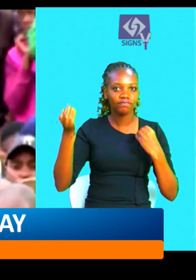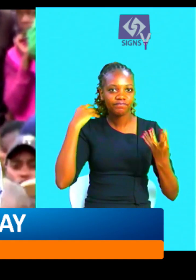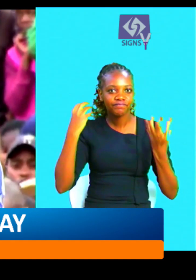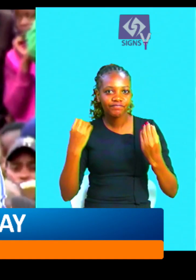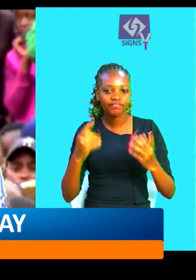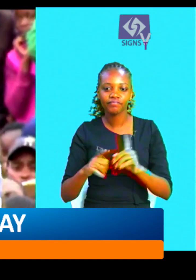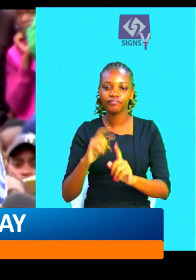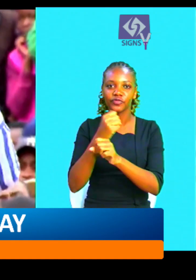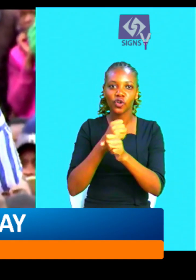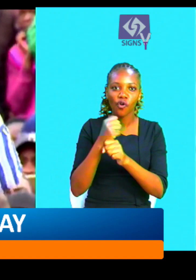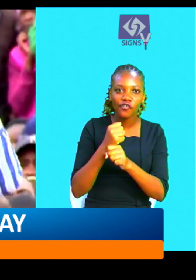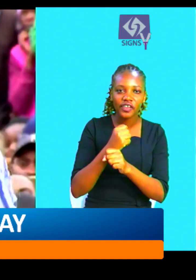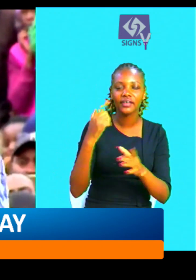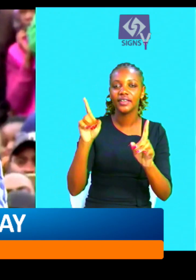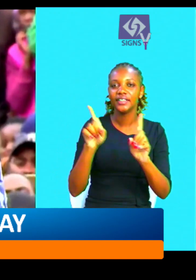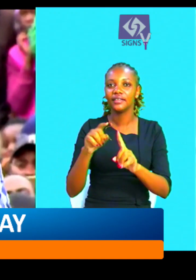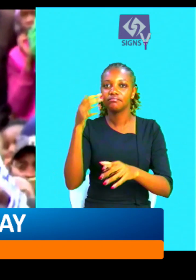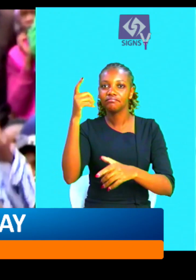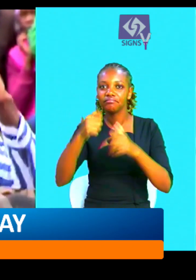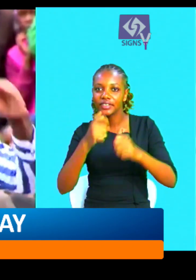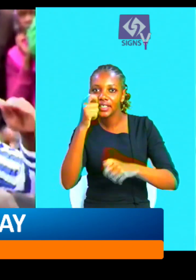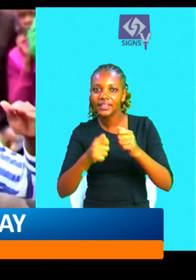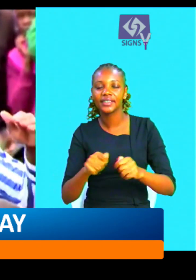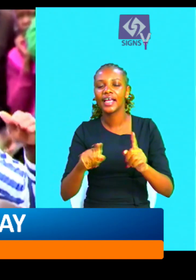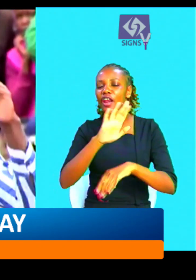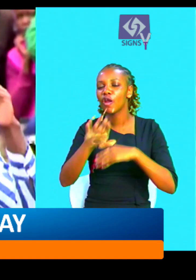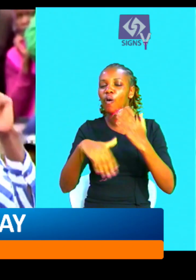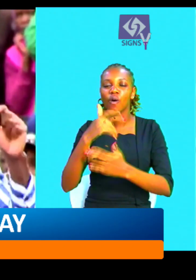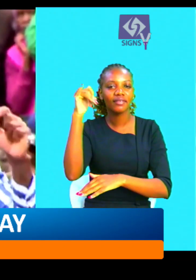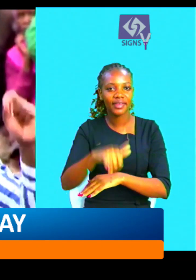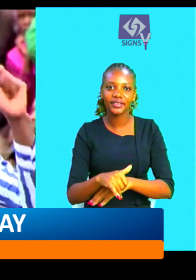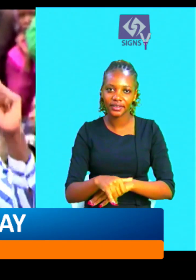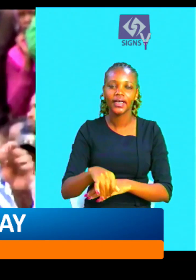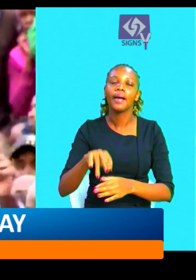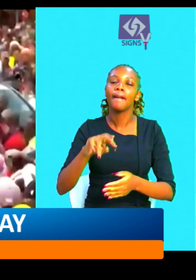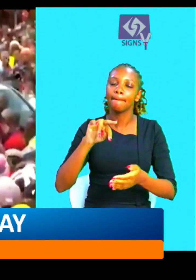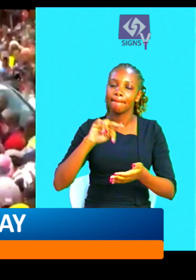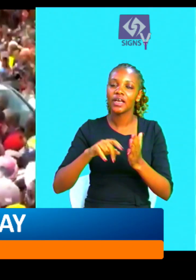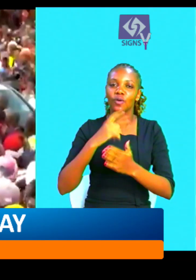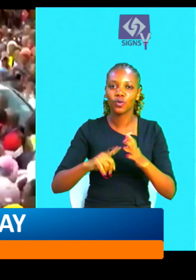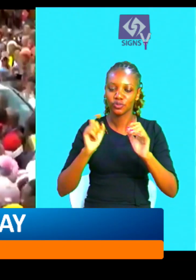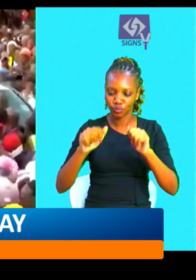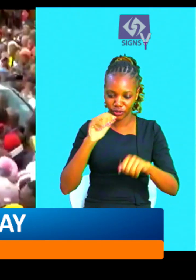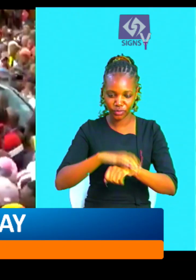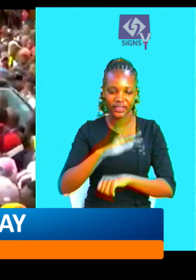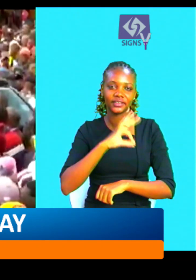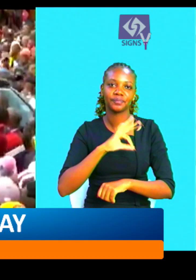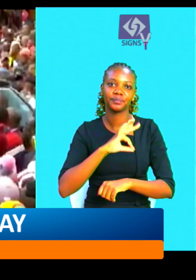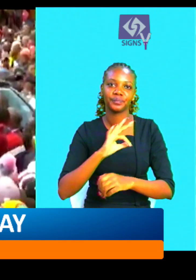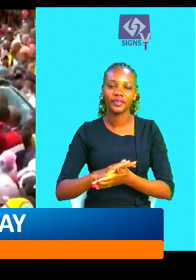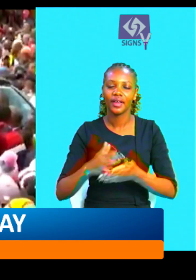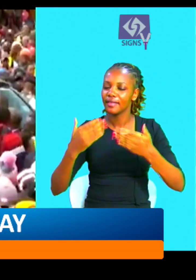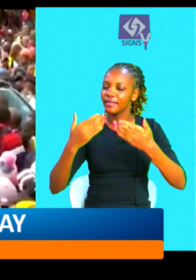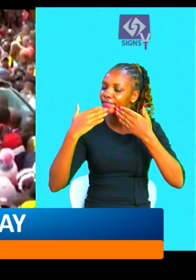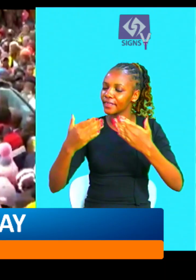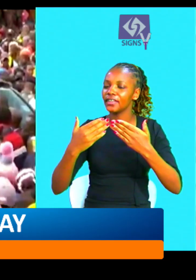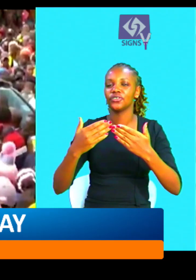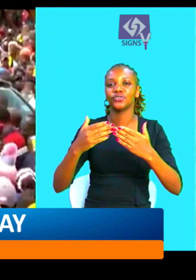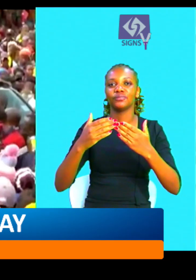tunashangaa wale watu baada ya mwaka moja hawajatambua kwamba uchaguzi ulikwisha na rais ni William